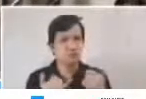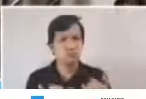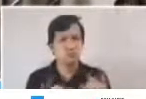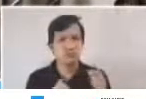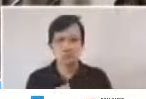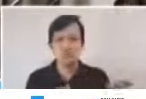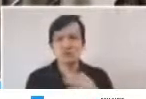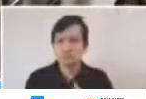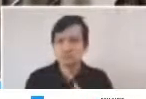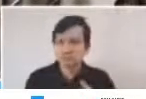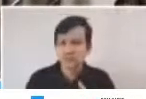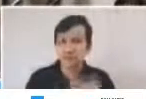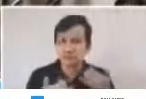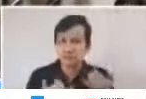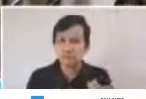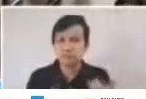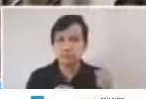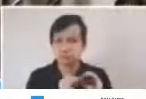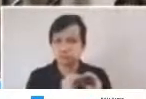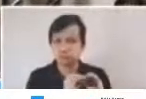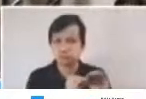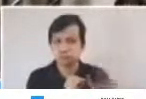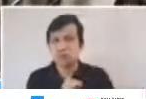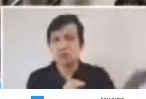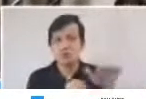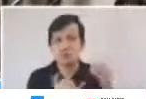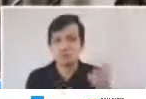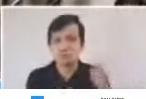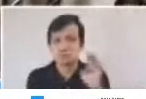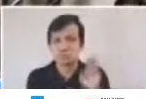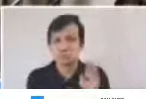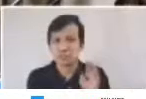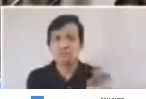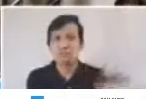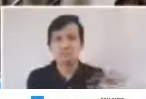1384, that's our consumer hotline, or